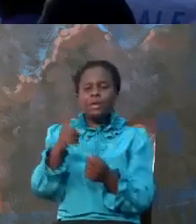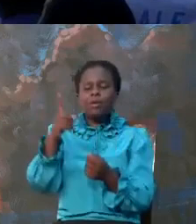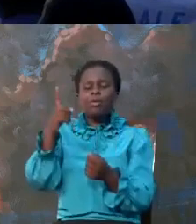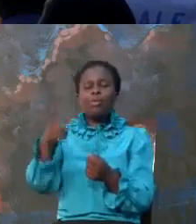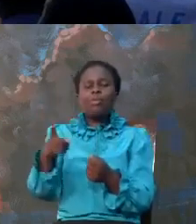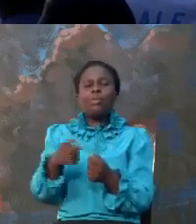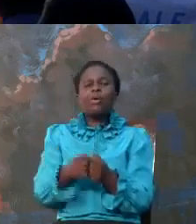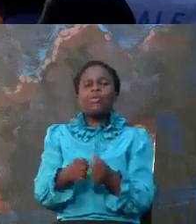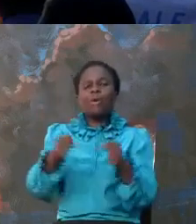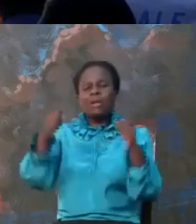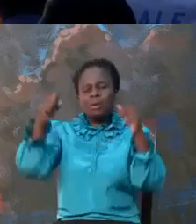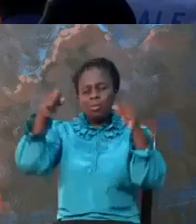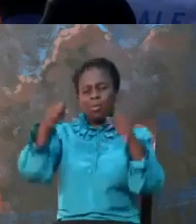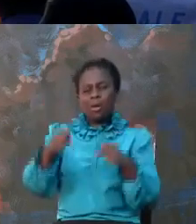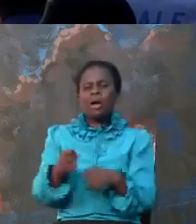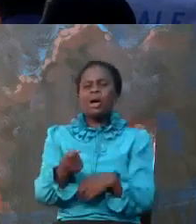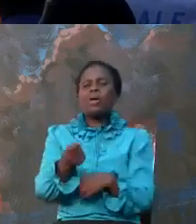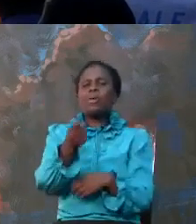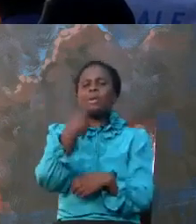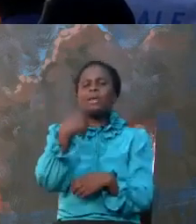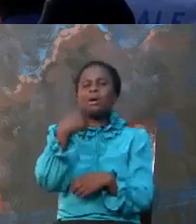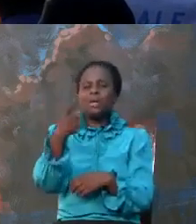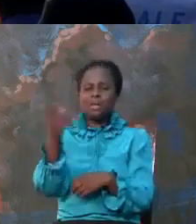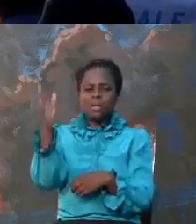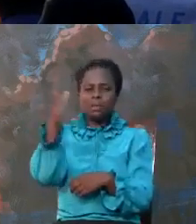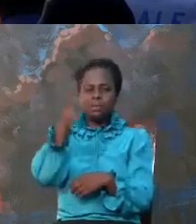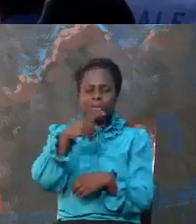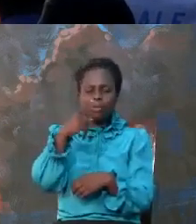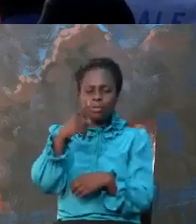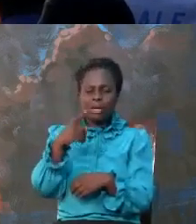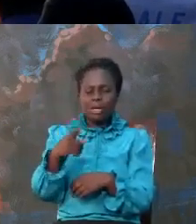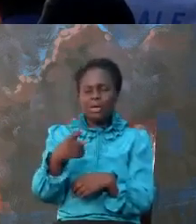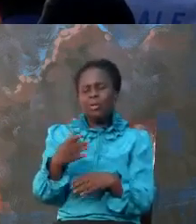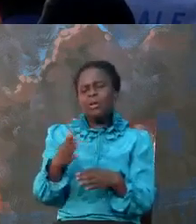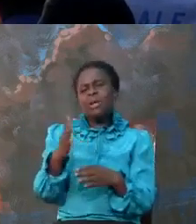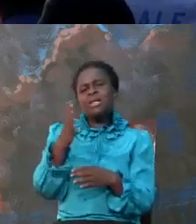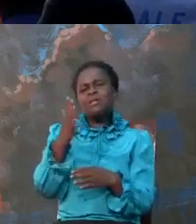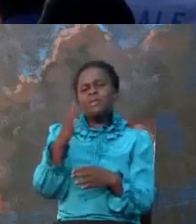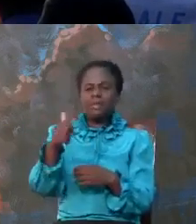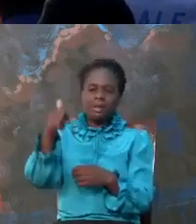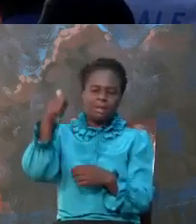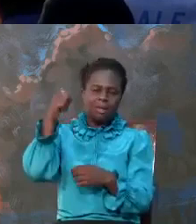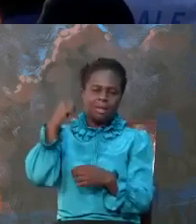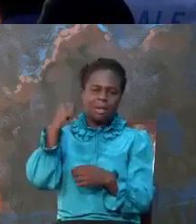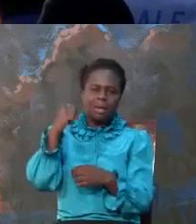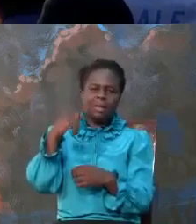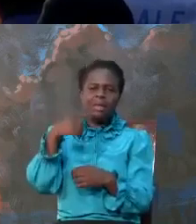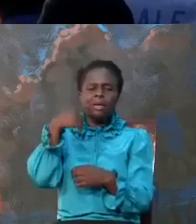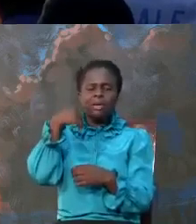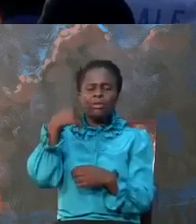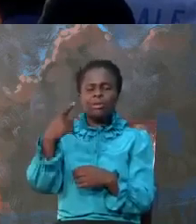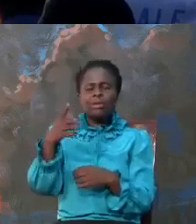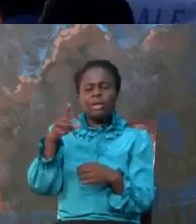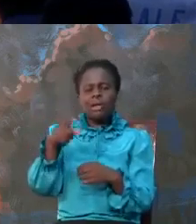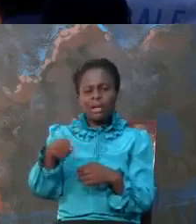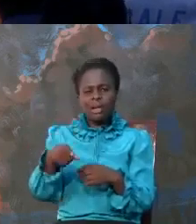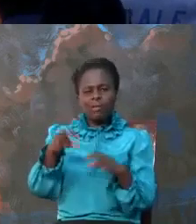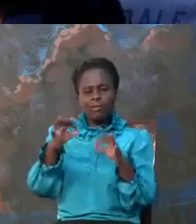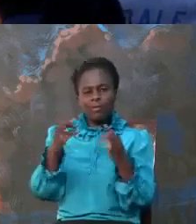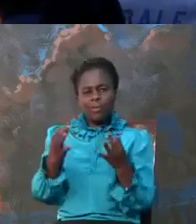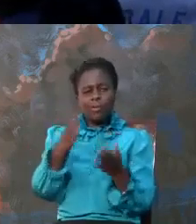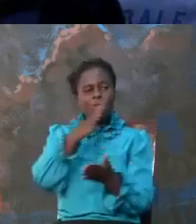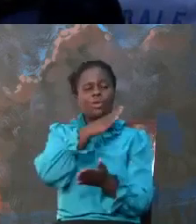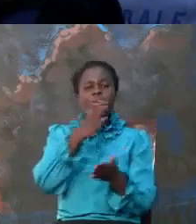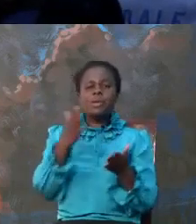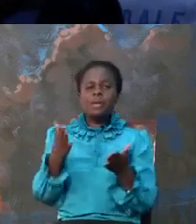muhanga wa madawa kinapokuwa leo, na leo ni zaidi ya afadhali ya jana. Unaona ya kwamba itakuwaje leo, jioni hii ya